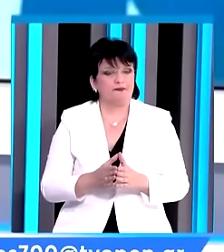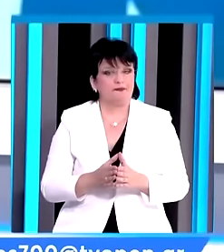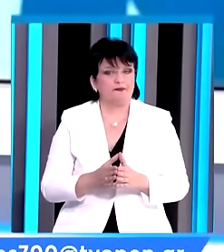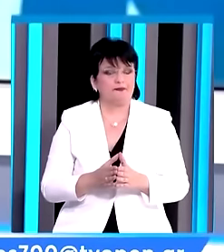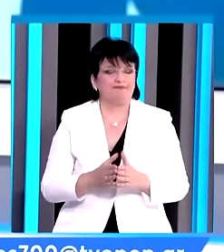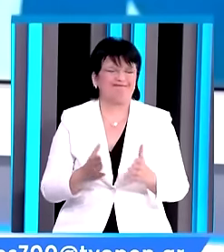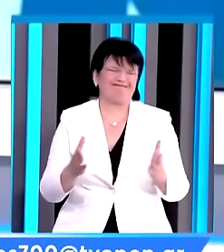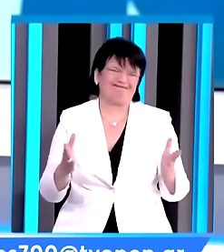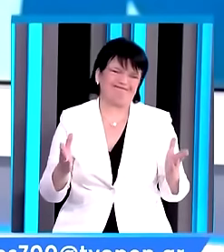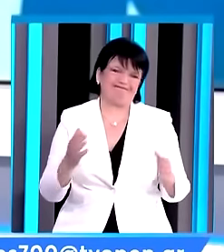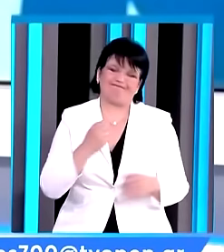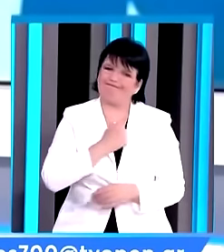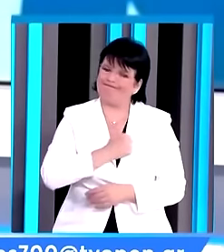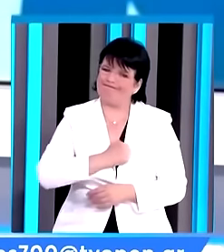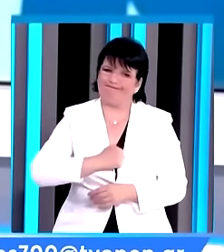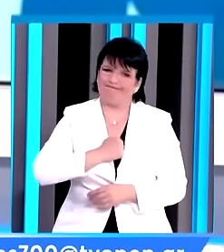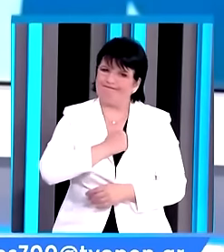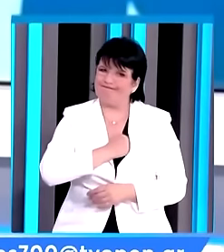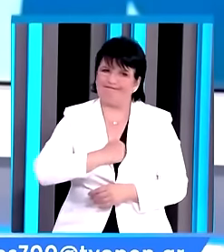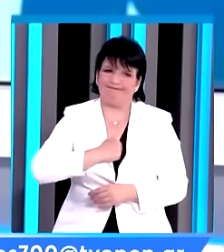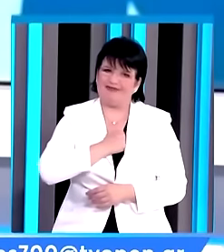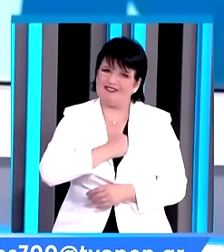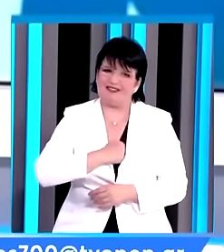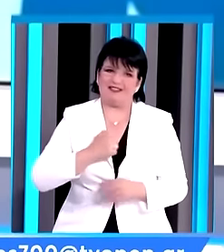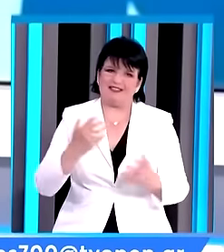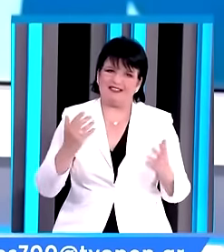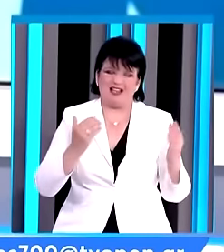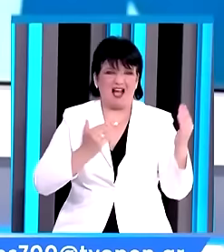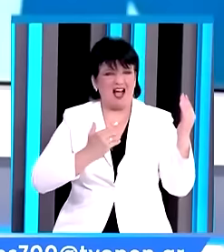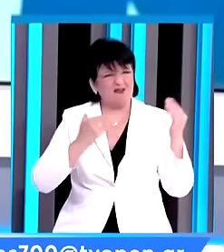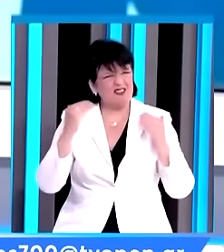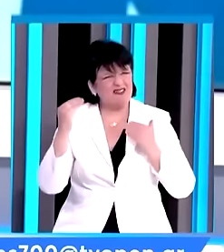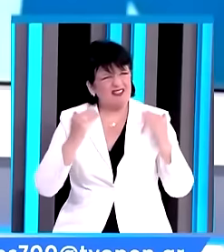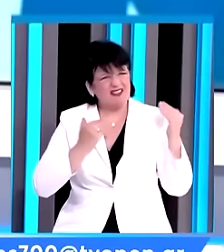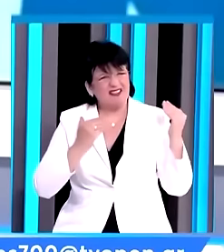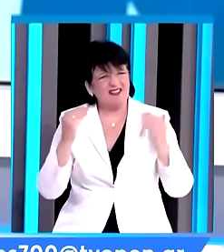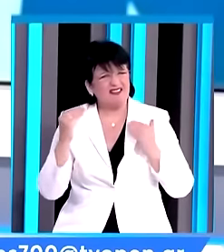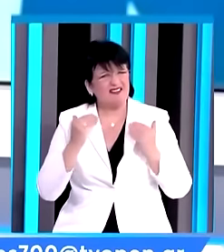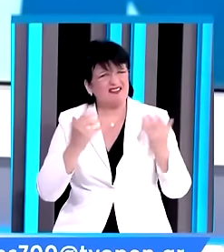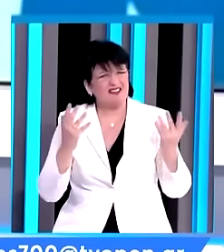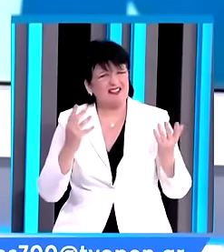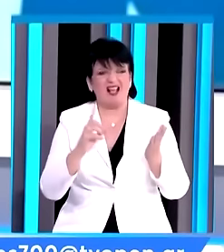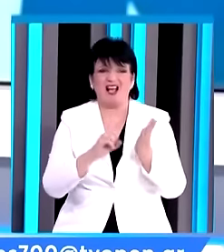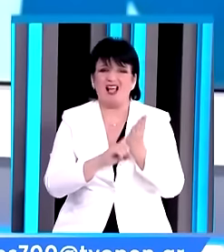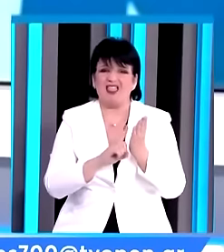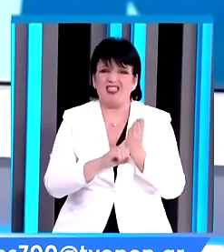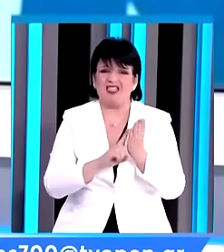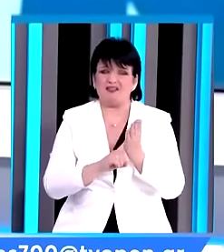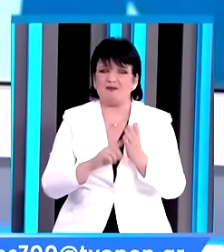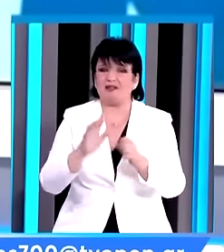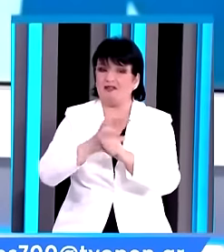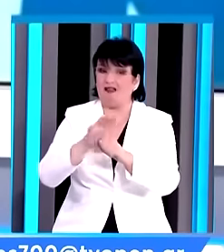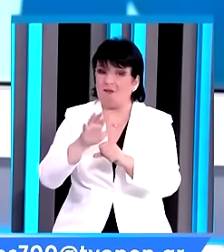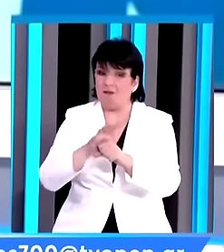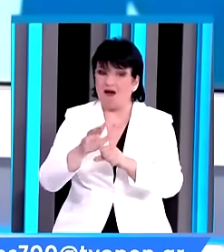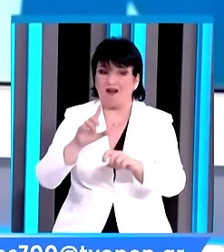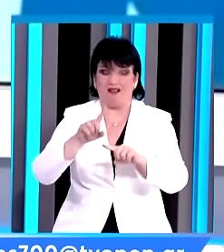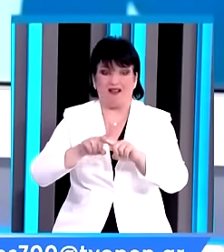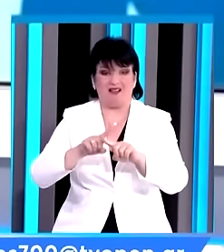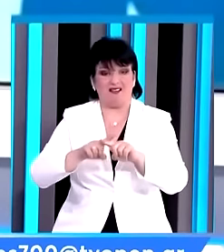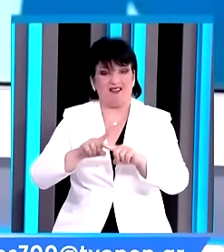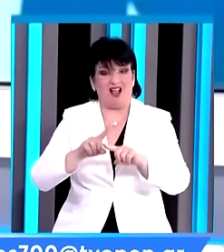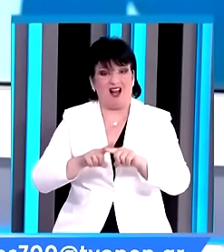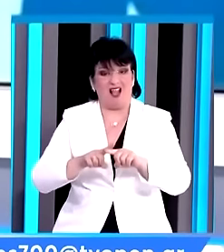πολύ στενάχωρο να αμφισβητείται η θεσμική επάρκεια της χώρας να